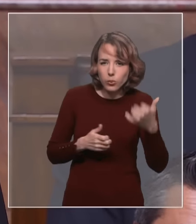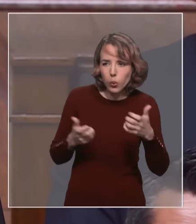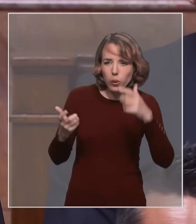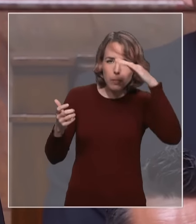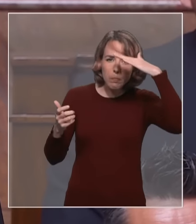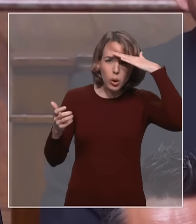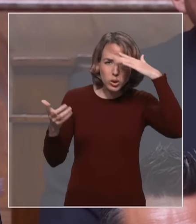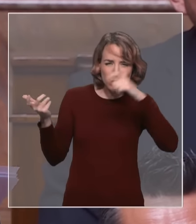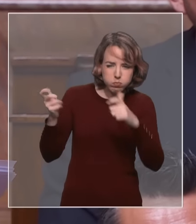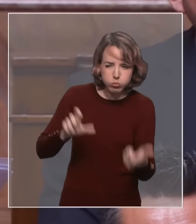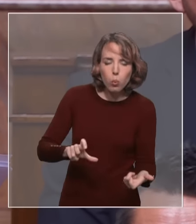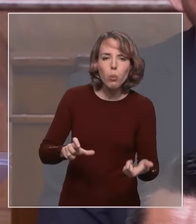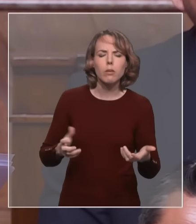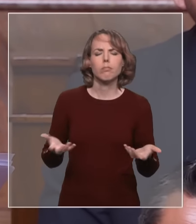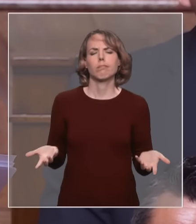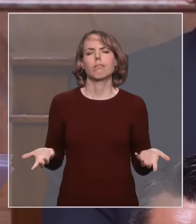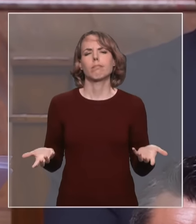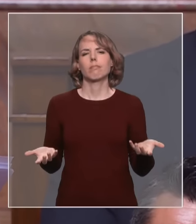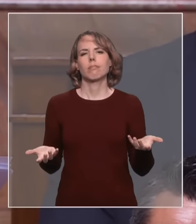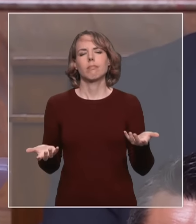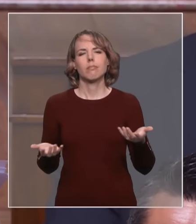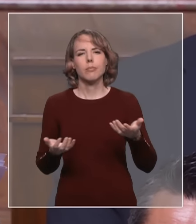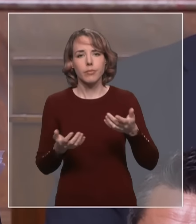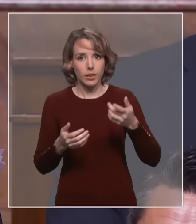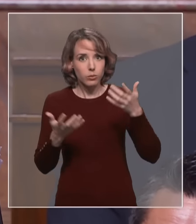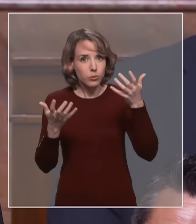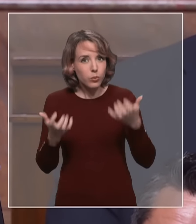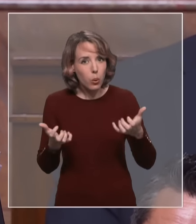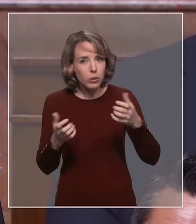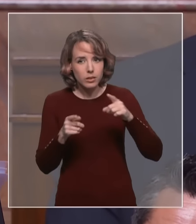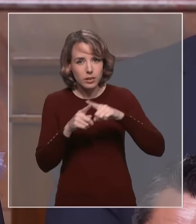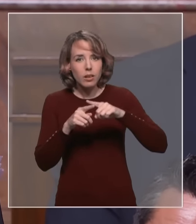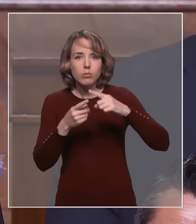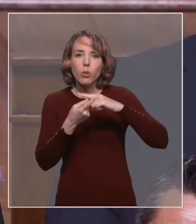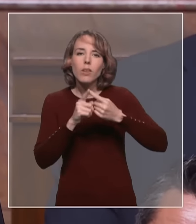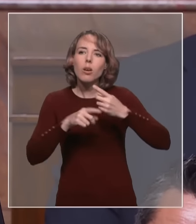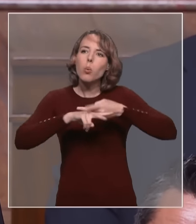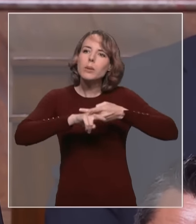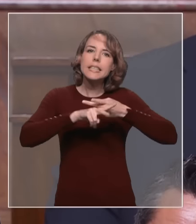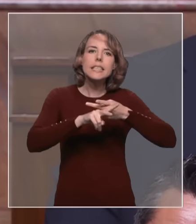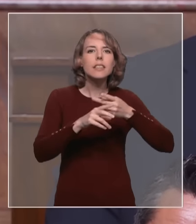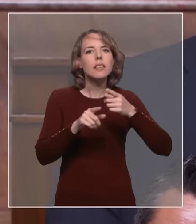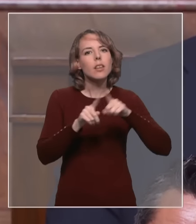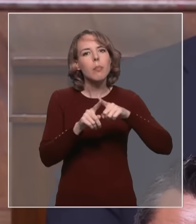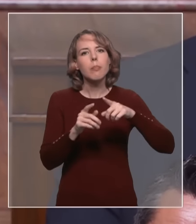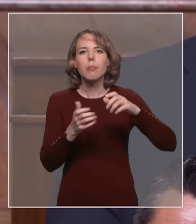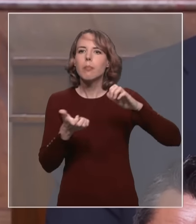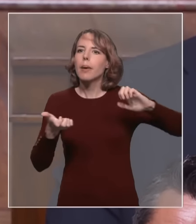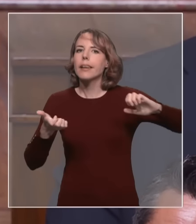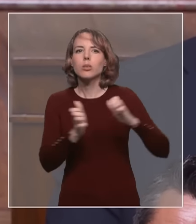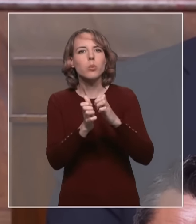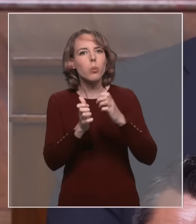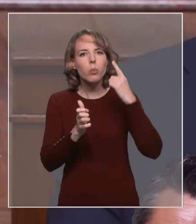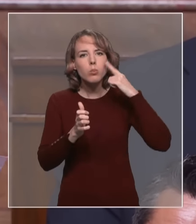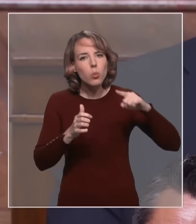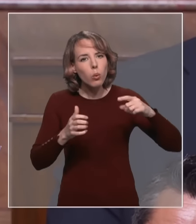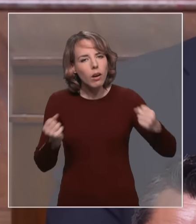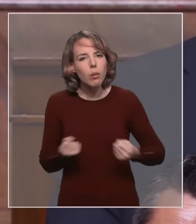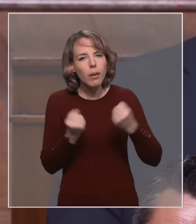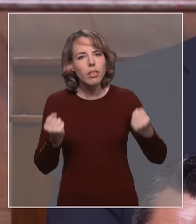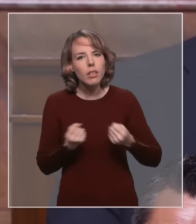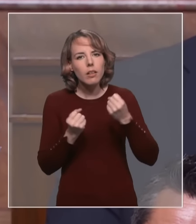tenté d'instrumentaliser ce service public à des fins politiques, tout en le laissant sombrer sous vos politiques inefficaces. Alors que